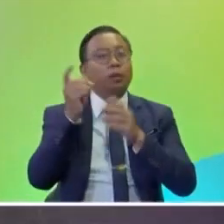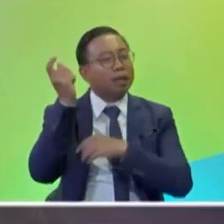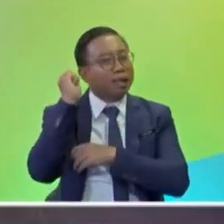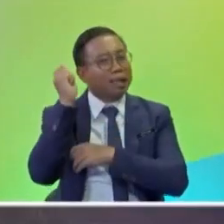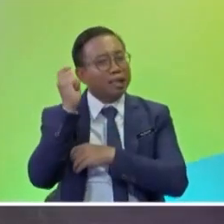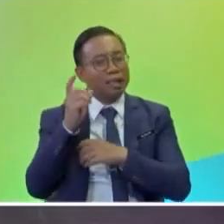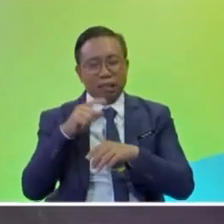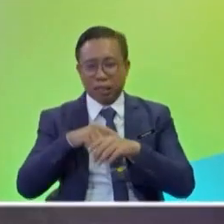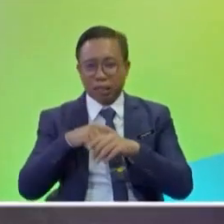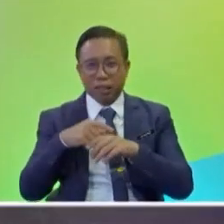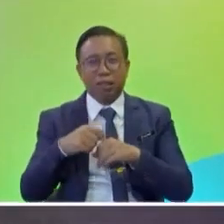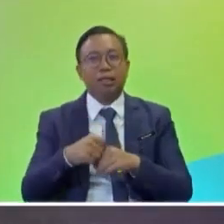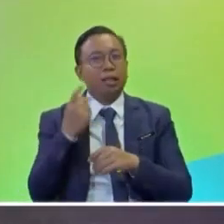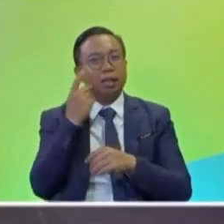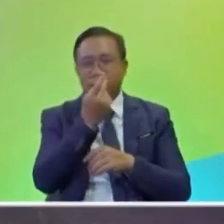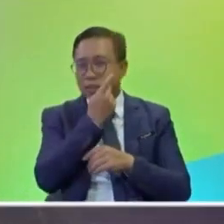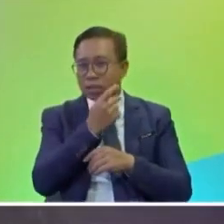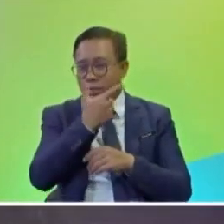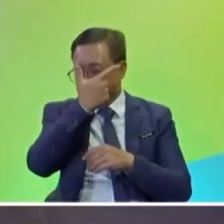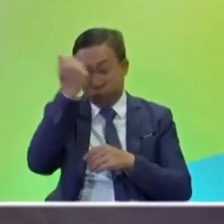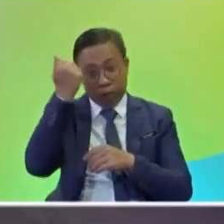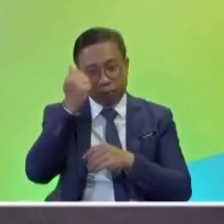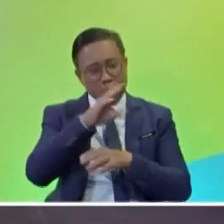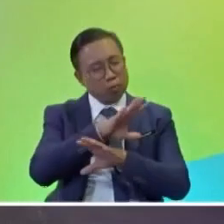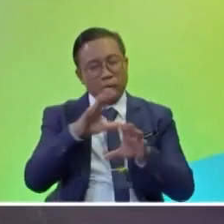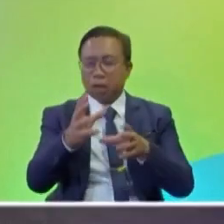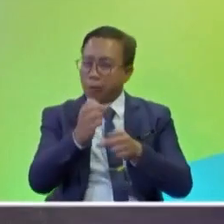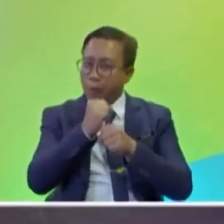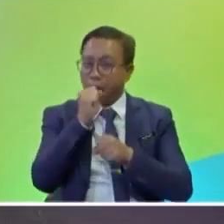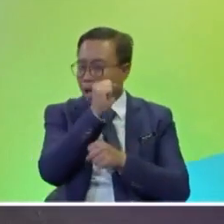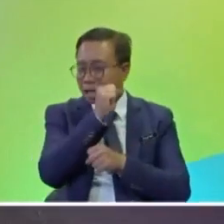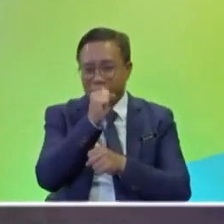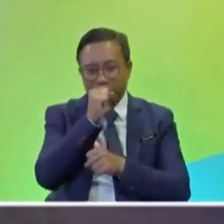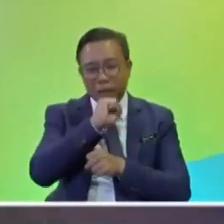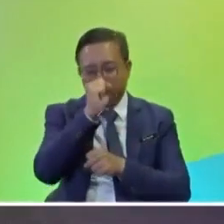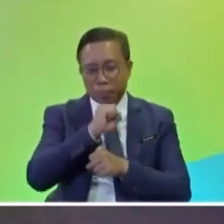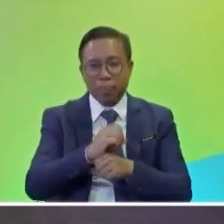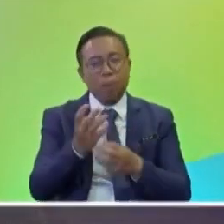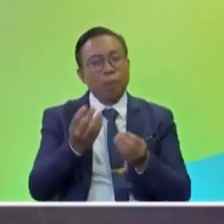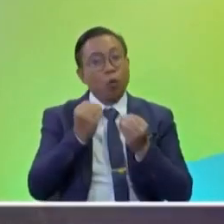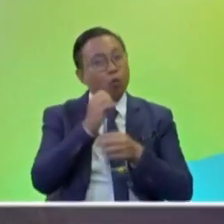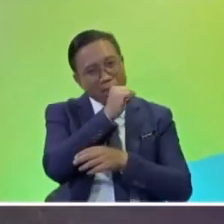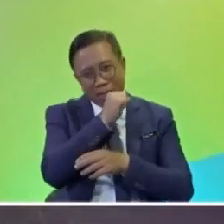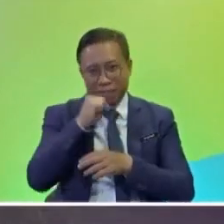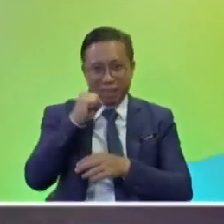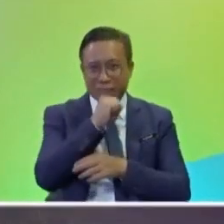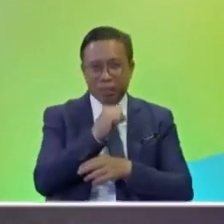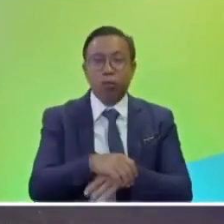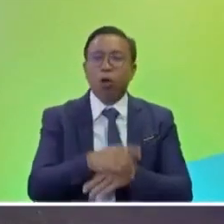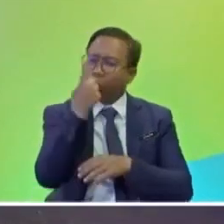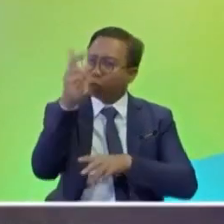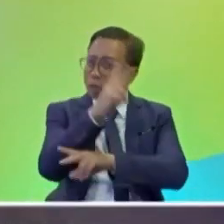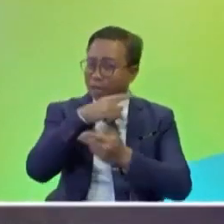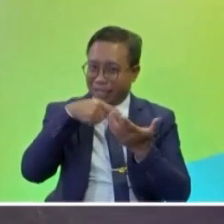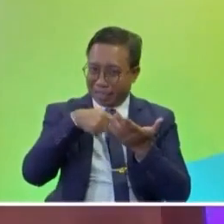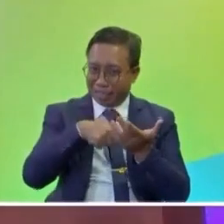cikgu, sedihnya sebab tak dapat aiskrim, katanya nak nyanyi-nyanyi ya cikgu. Boleh. Untuk kali ni,